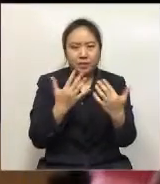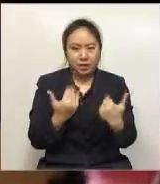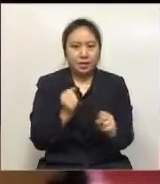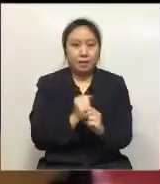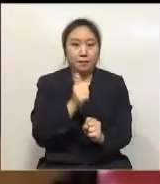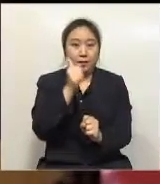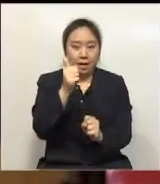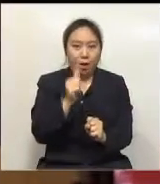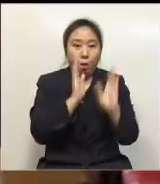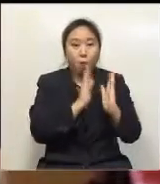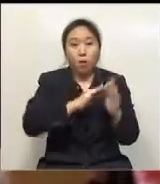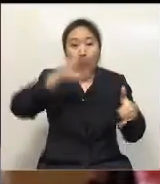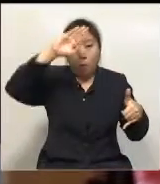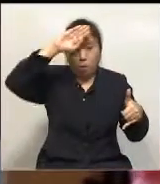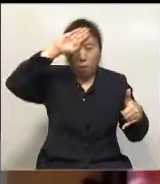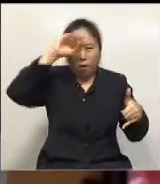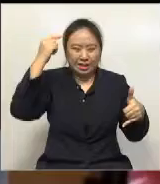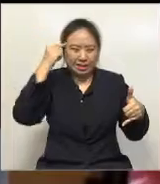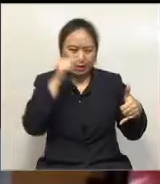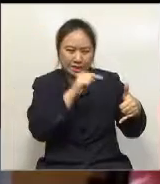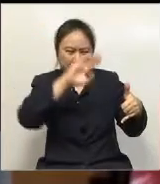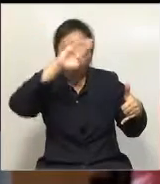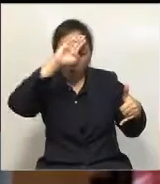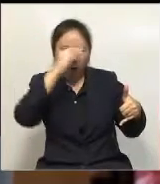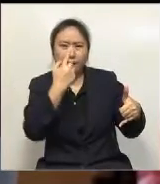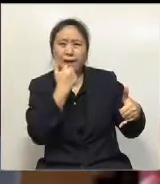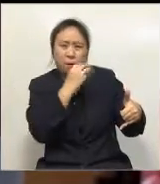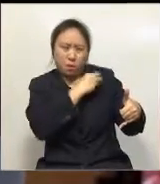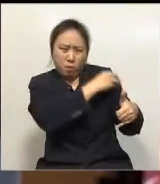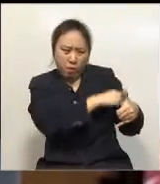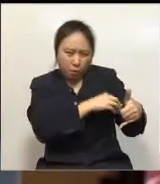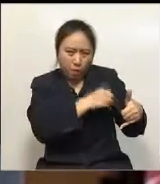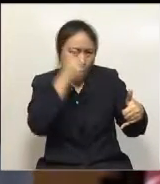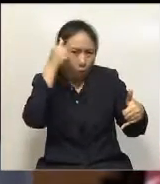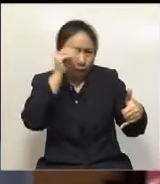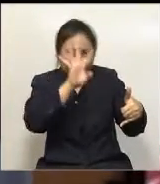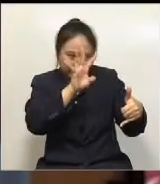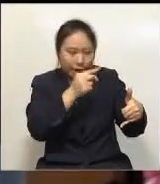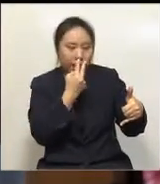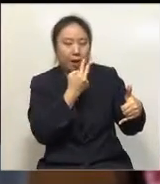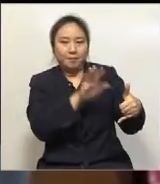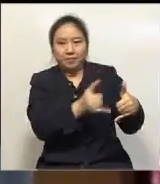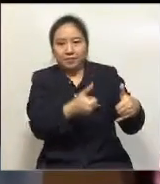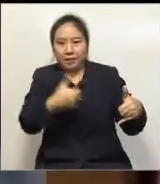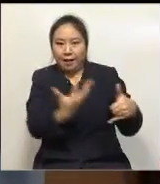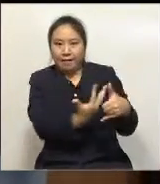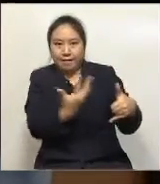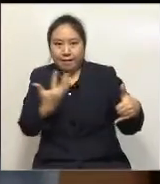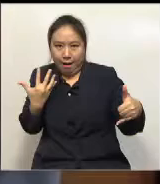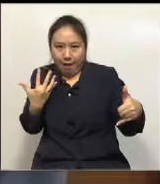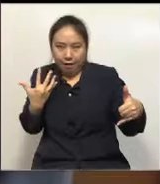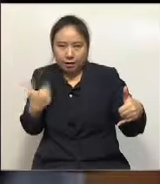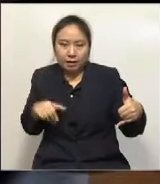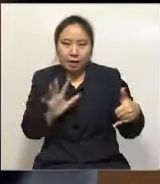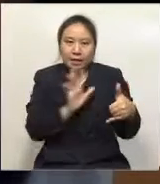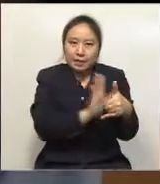ำได้โดยการแยกผู้ป่วยที่สงสัยว่าเป็นโรคหัดจนถึง4วันหลังผื่นขึ้นเนี่ยแล้วก็หลีกเลี่ยงการสัมผัสกับผู้ป่วยให้เข้